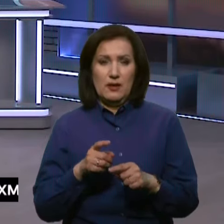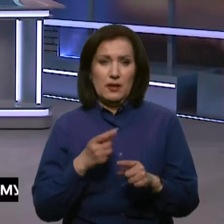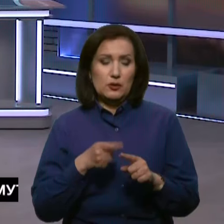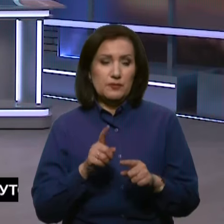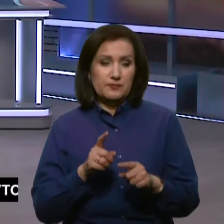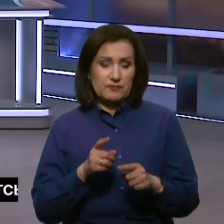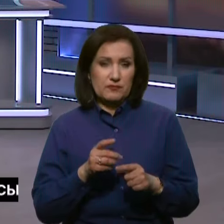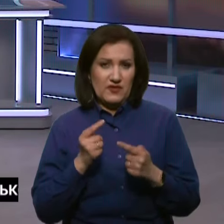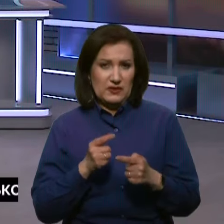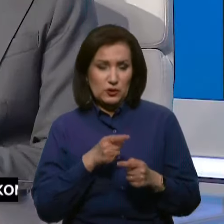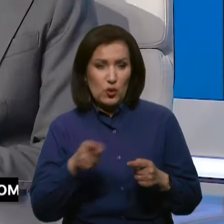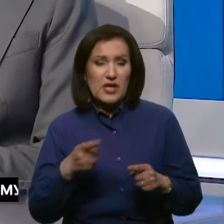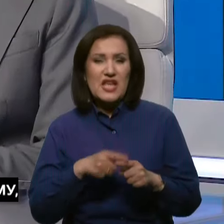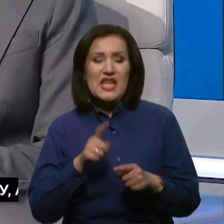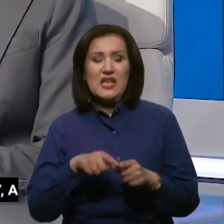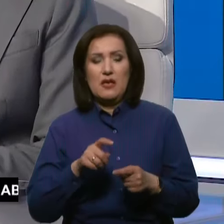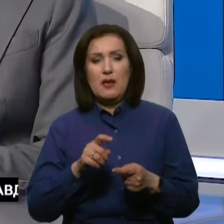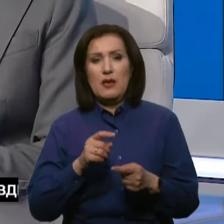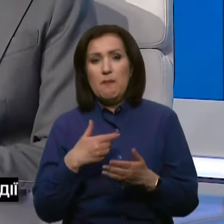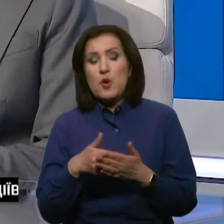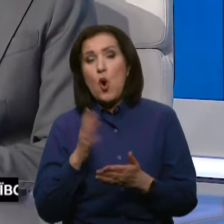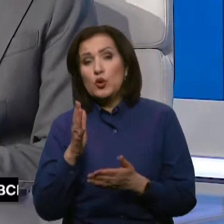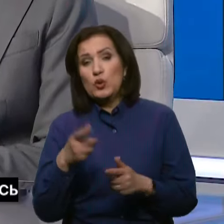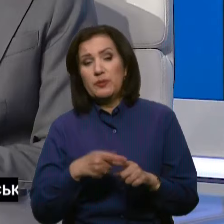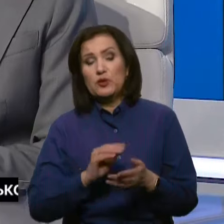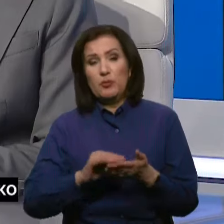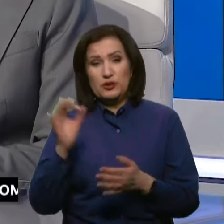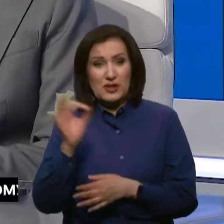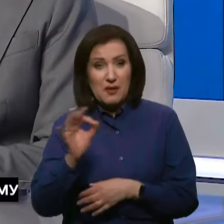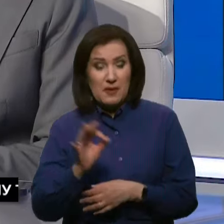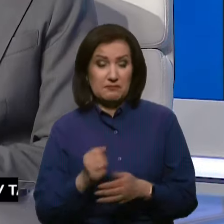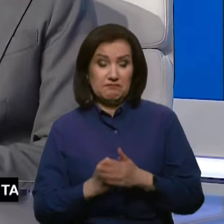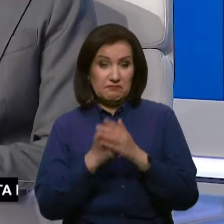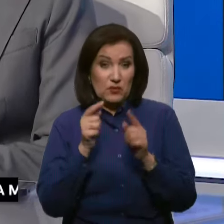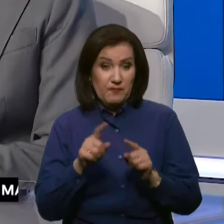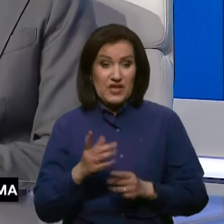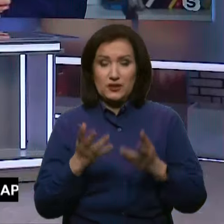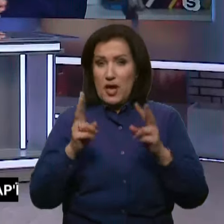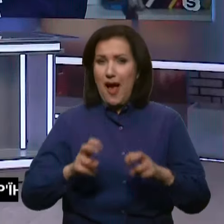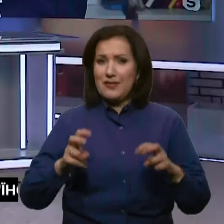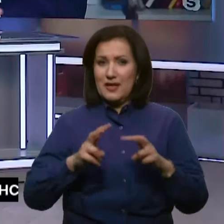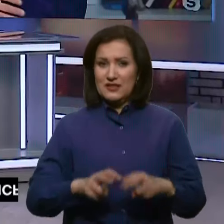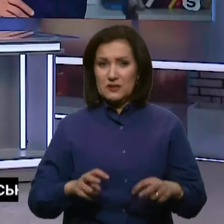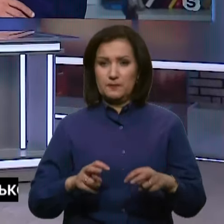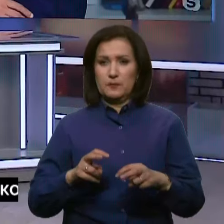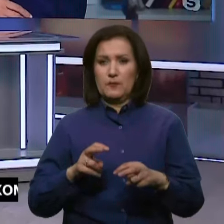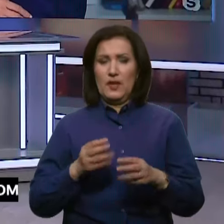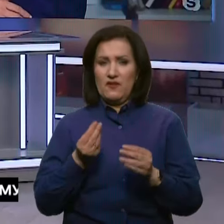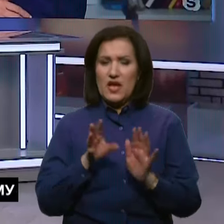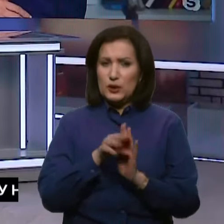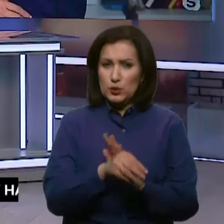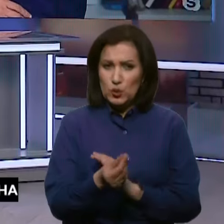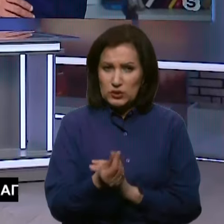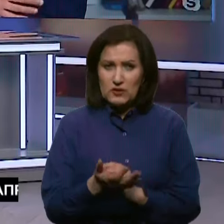сродки. Тому і погрози, про які пише Bild, вони обґрунтовуються тим, що коли аналізувати укладывание